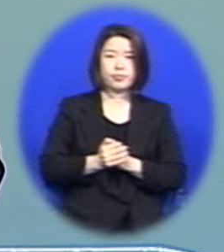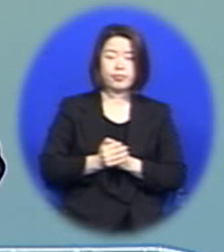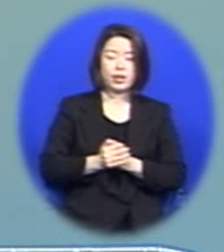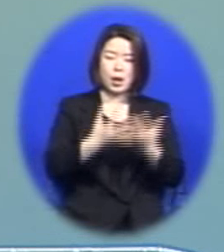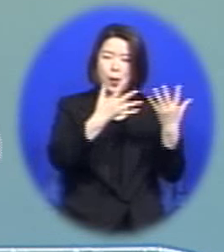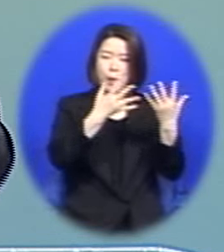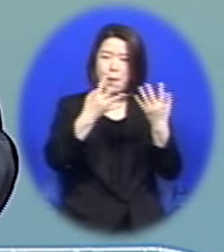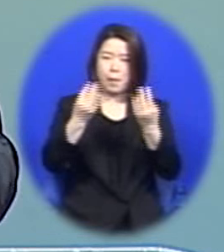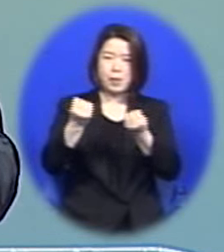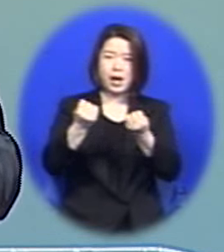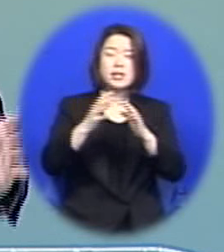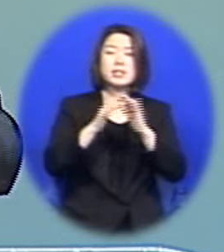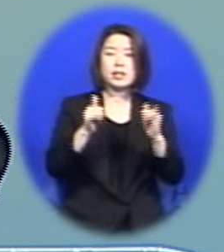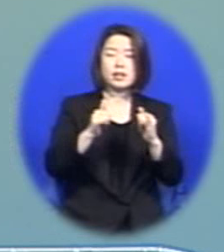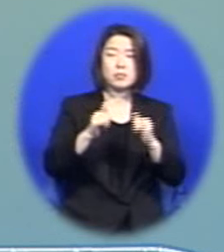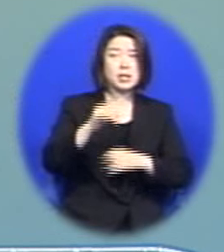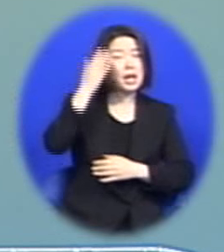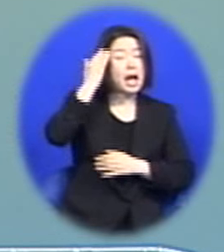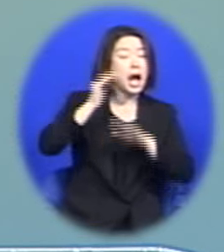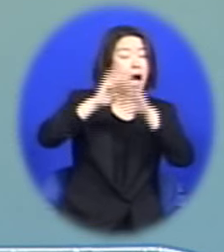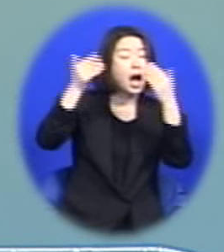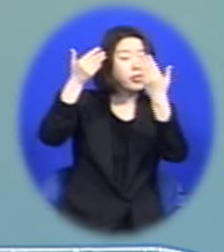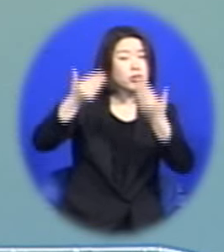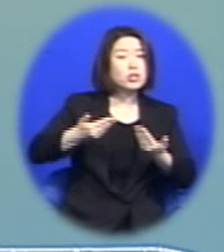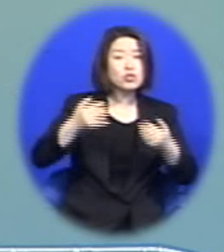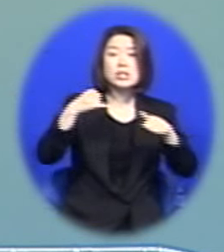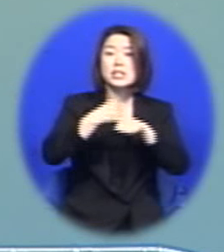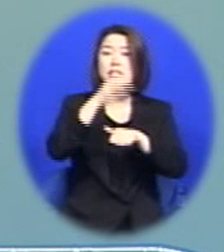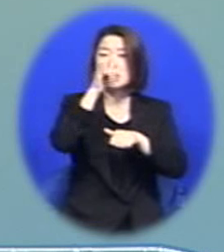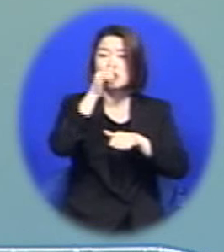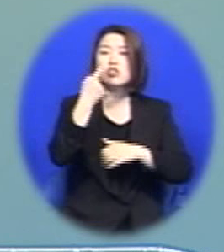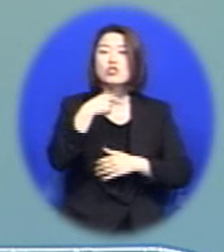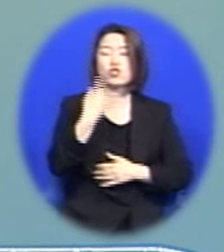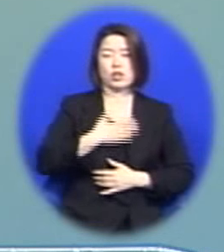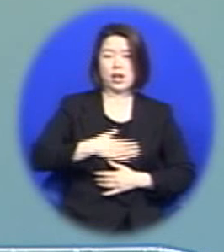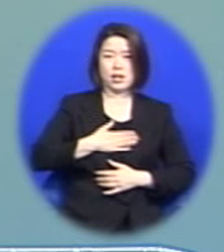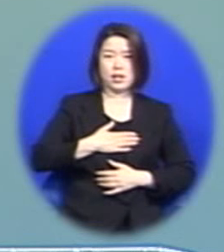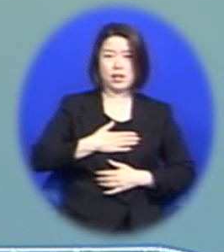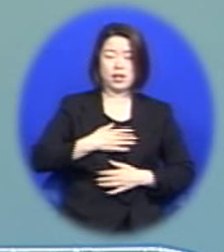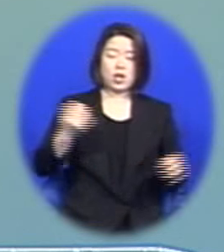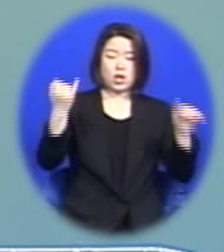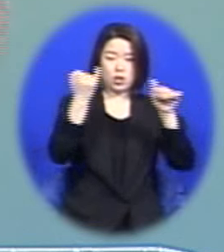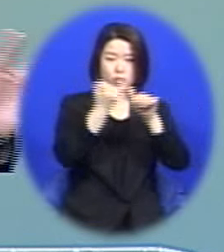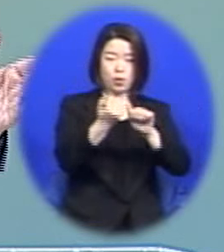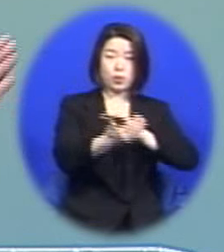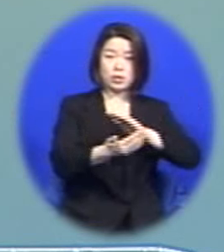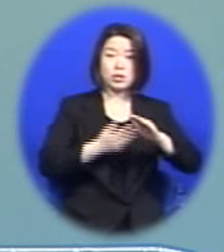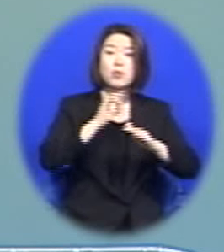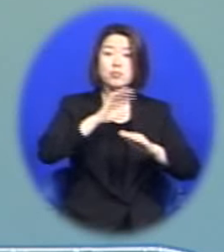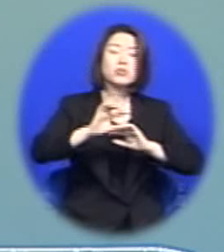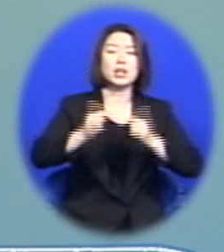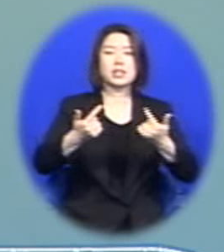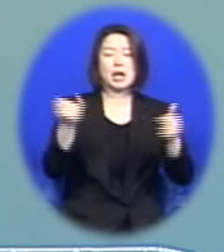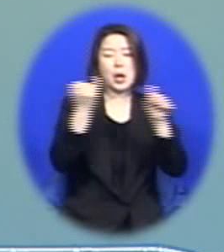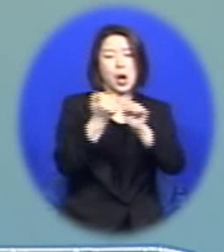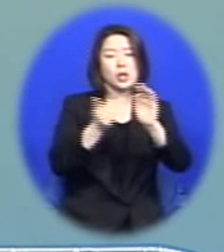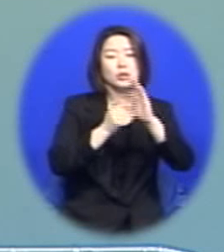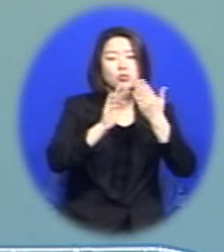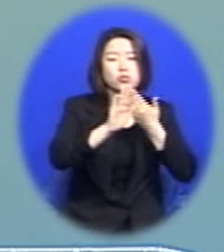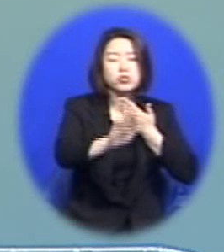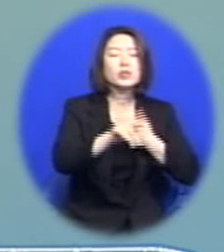많은 사람이 천생연분 이 있는 줄 알아요 결혼하기 전에 만 아니고 결혼 하고 난 다음에도 그렇게 생각이